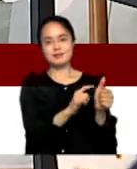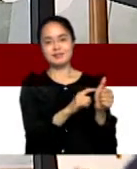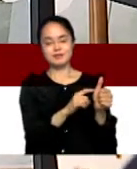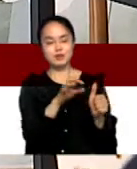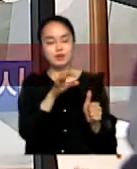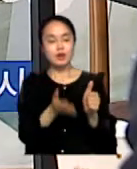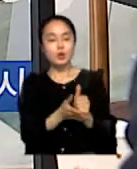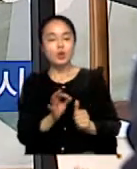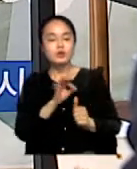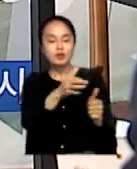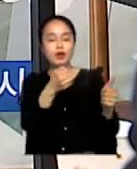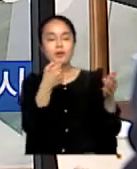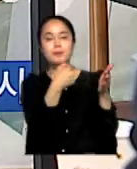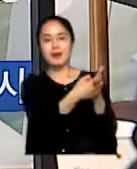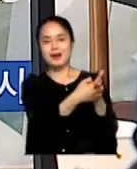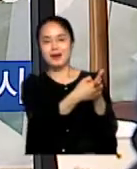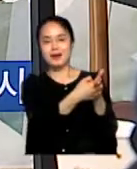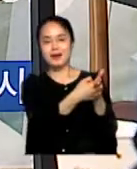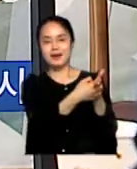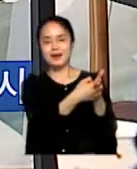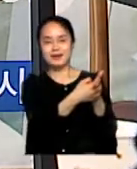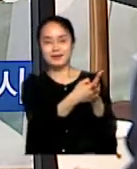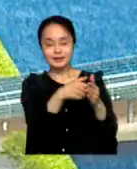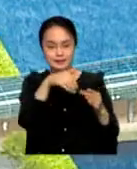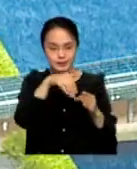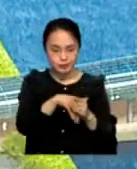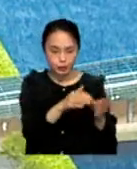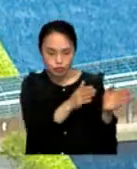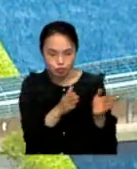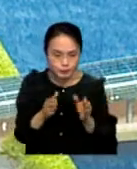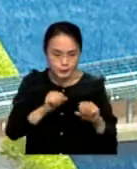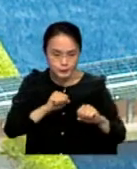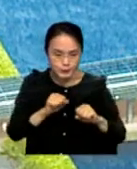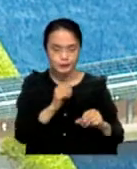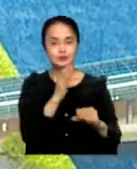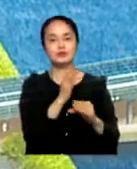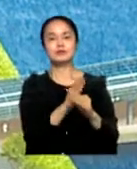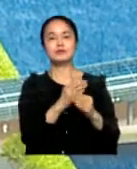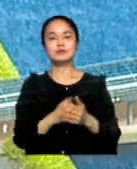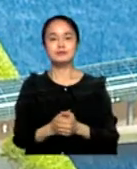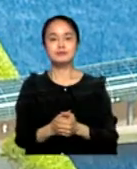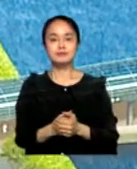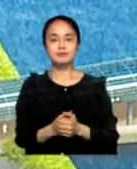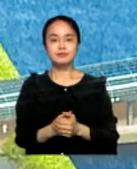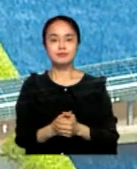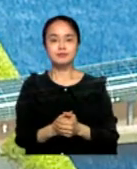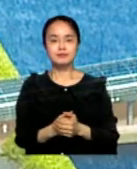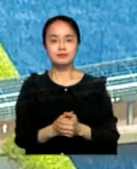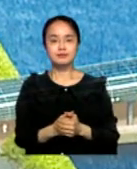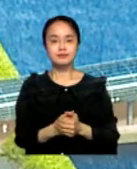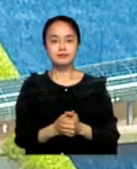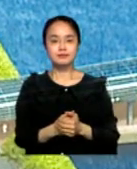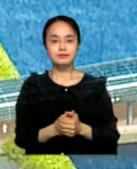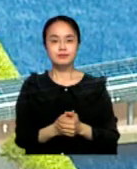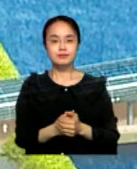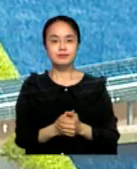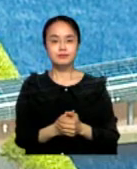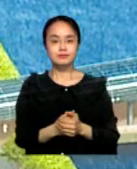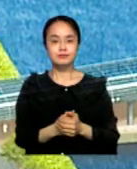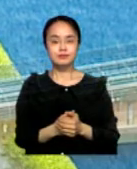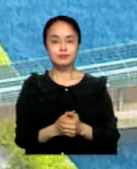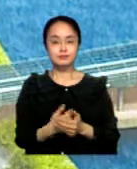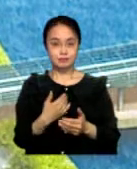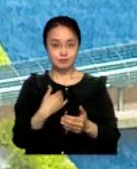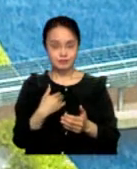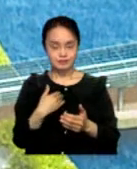차분한 분위기 속에 선거 준비에 들어갔습니다 지방자치 차원에서 해야 될 여러 가지 변화를 위해서 노력을 많이 했다고